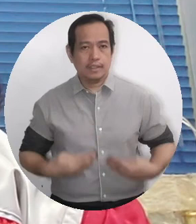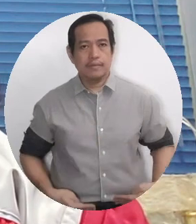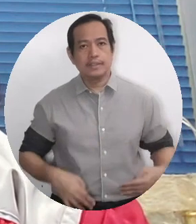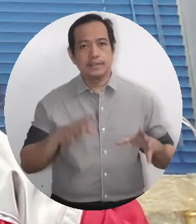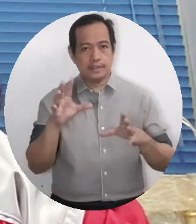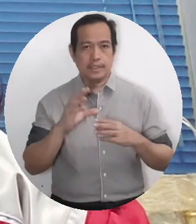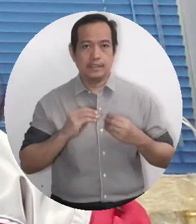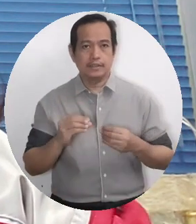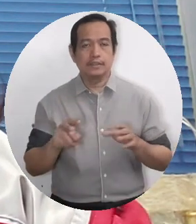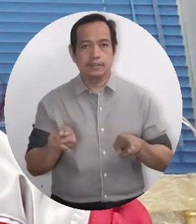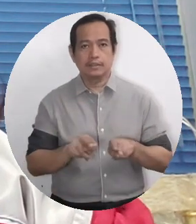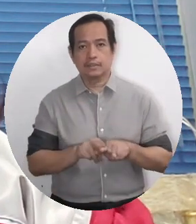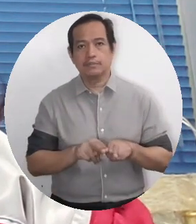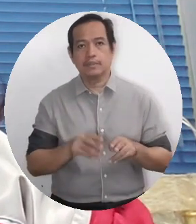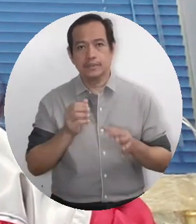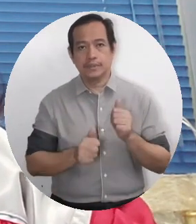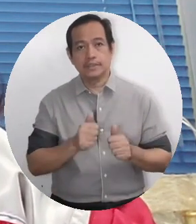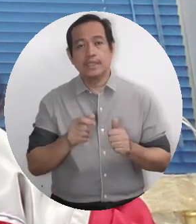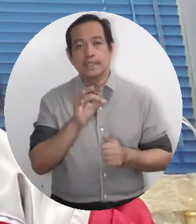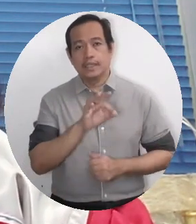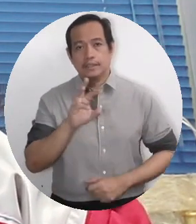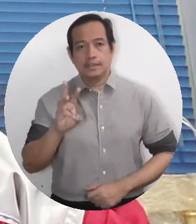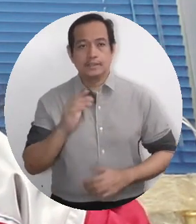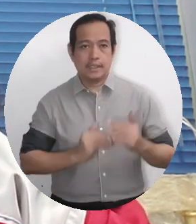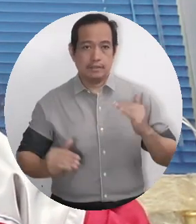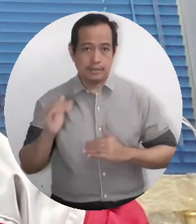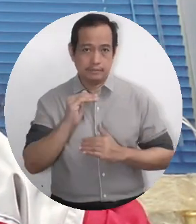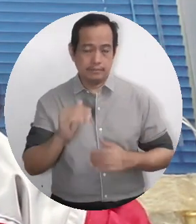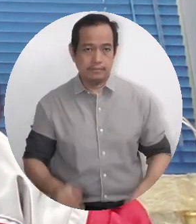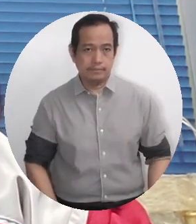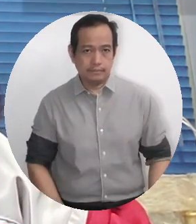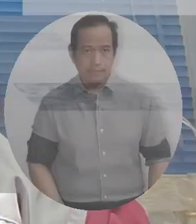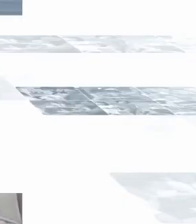oxygenation sa katawan nila ay na-attain ang normal, which is 96 and above.